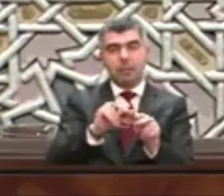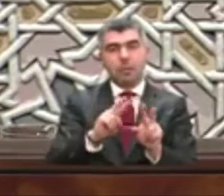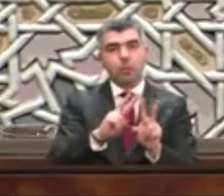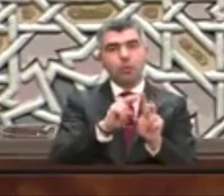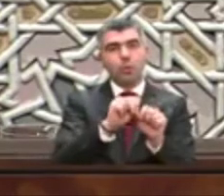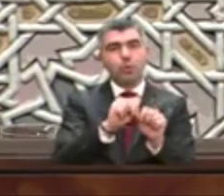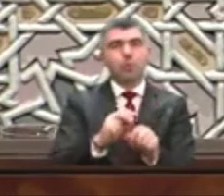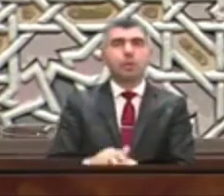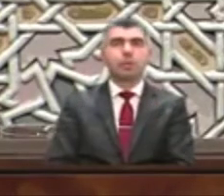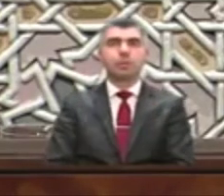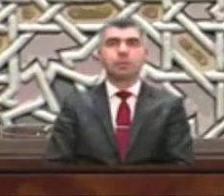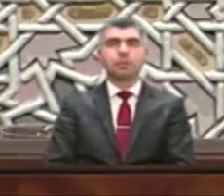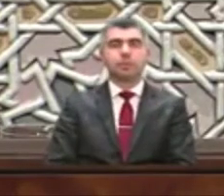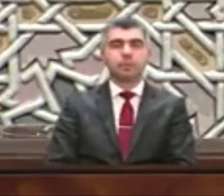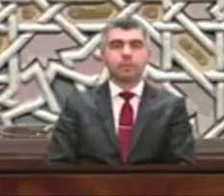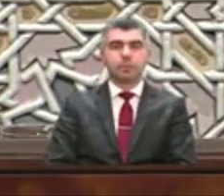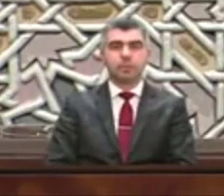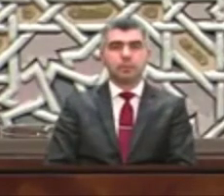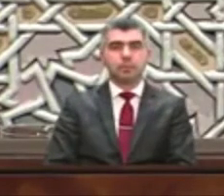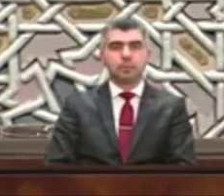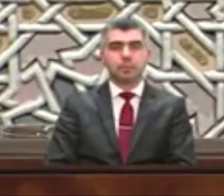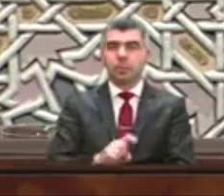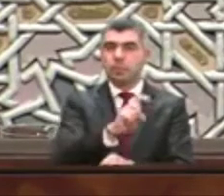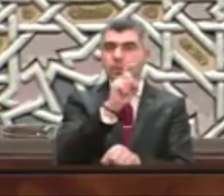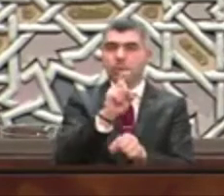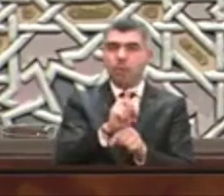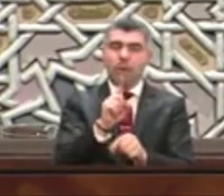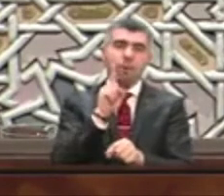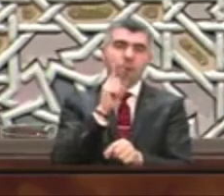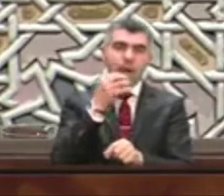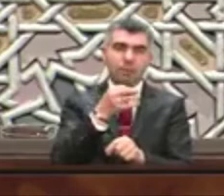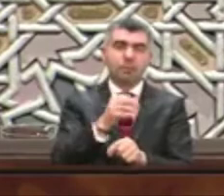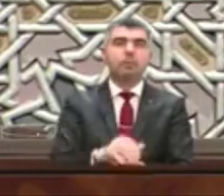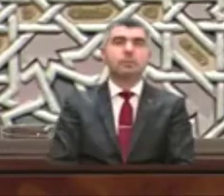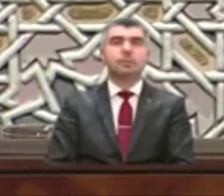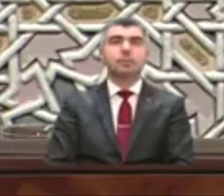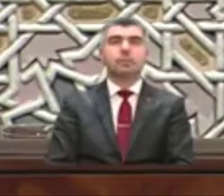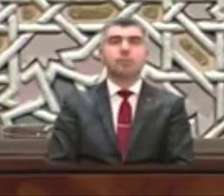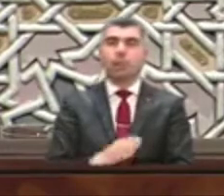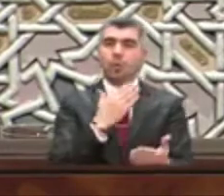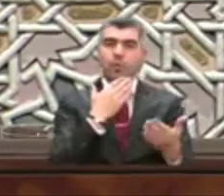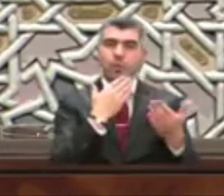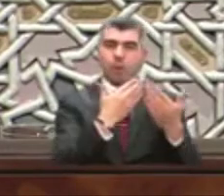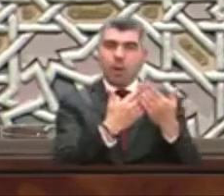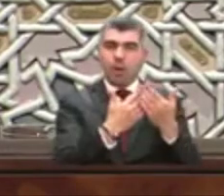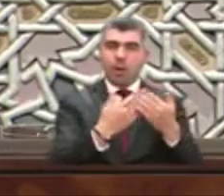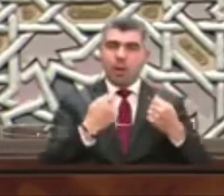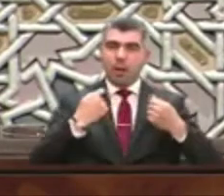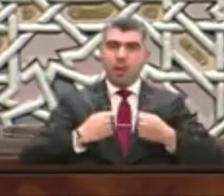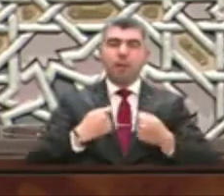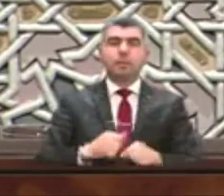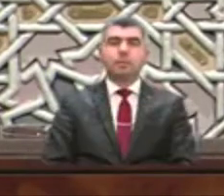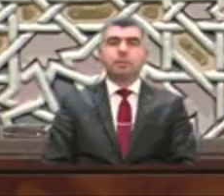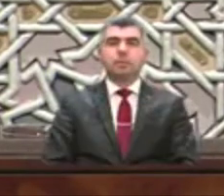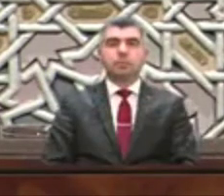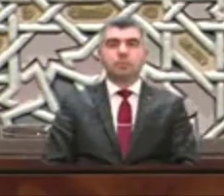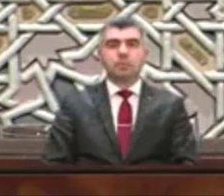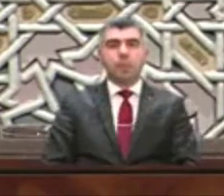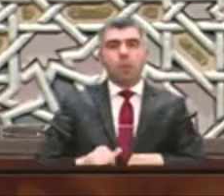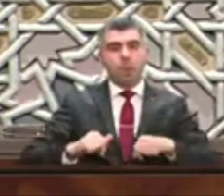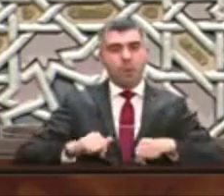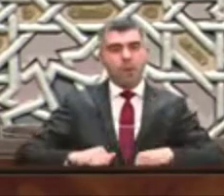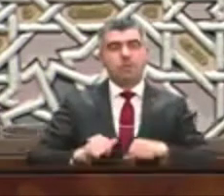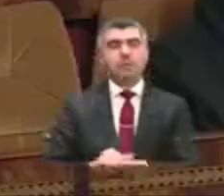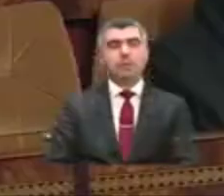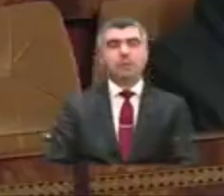الديمقراطي الاجتماعي. لكم الكلمة السيد النائب المحترم. شكرا السيد الرئيس. السيد الوزير